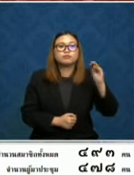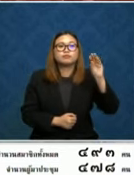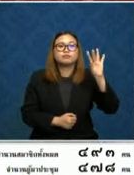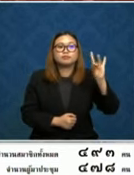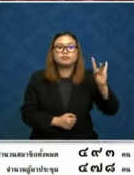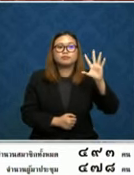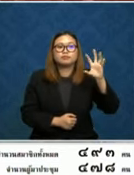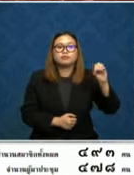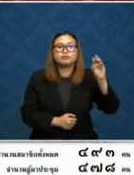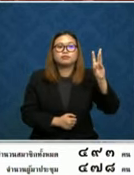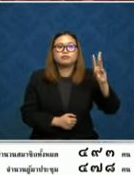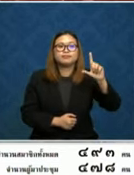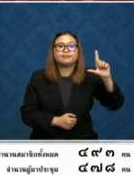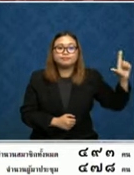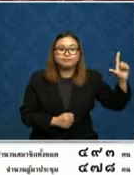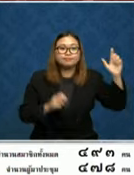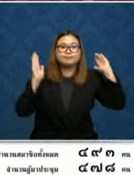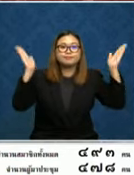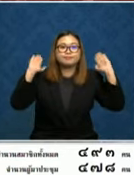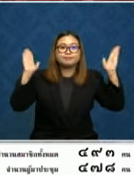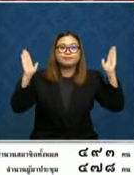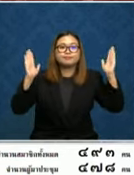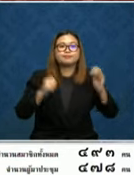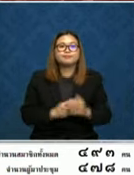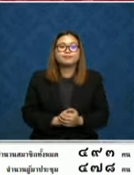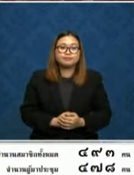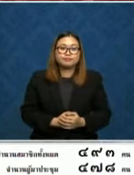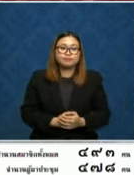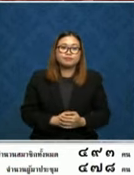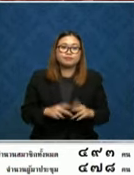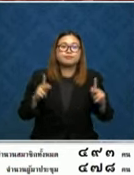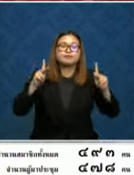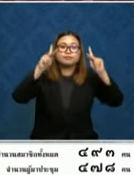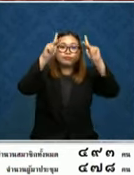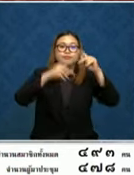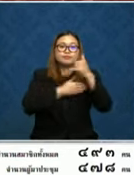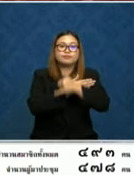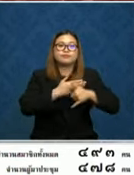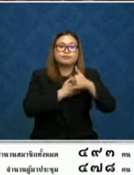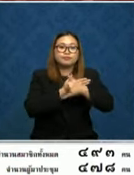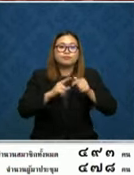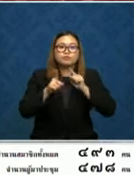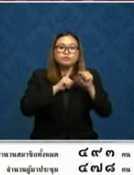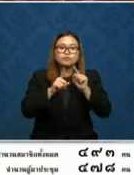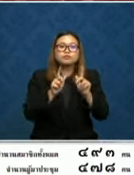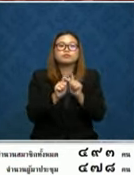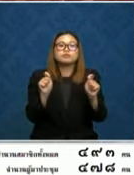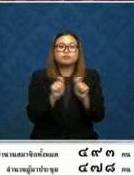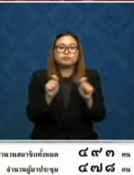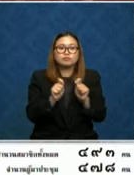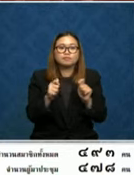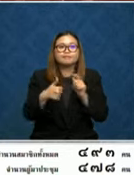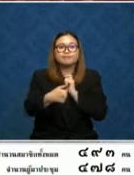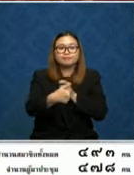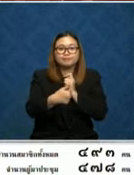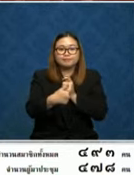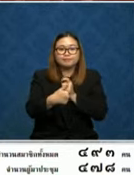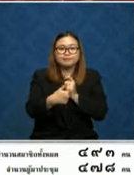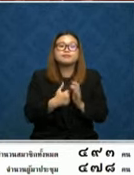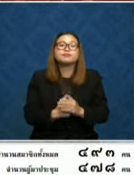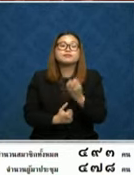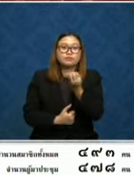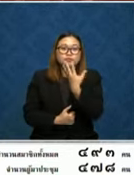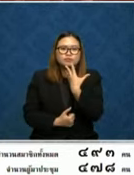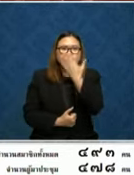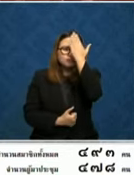อสารเสริมสร้างภาพลักษณ์ผมสอบถามนะครับจากกระทรวงการต่างประเทศในห้องอนุนะครับก็ท่านก็ชี้แจงมาครับว่